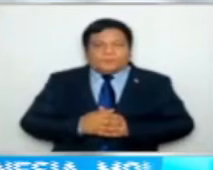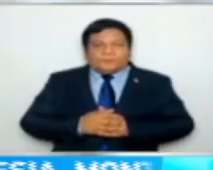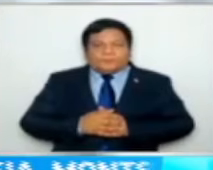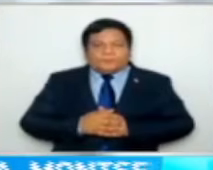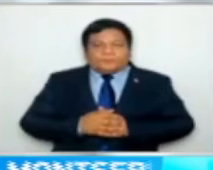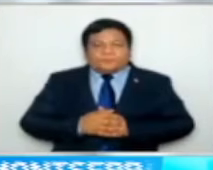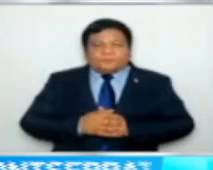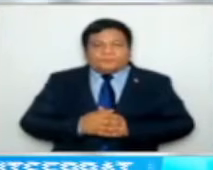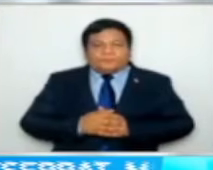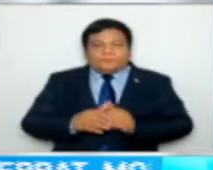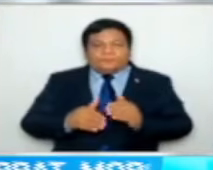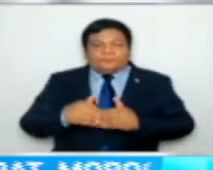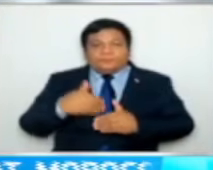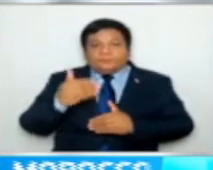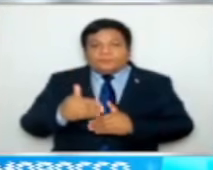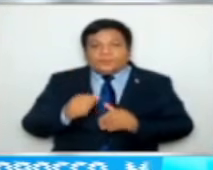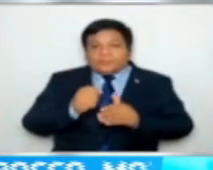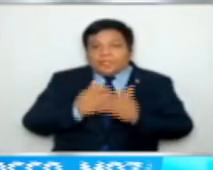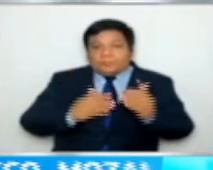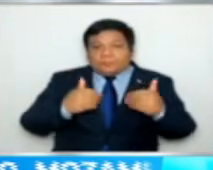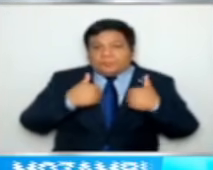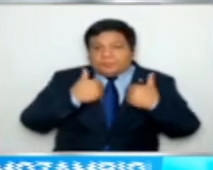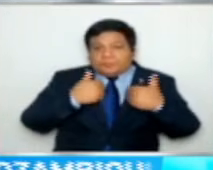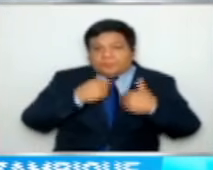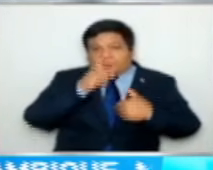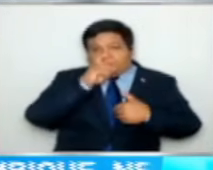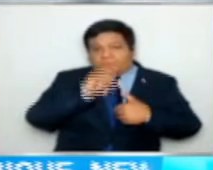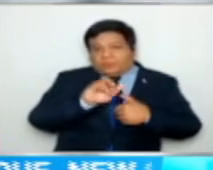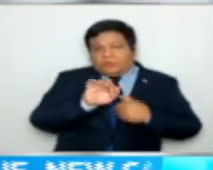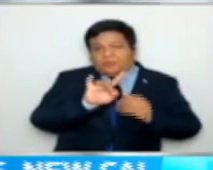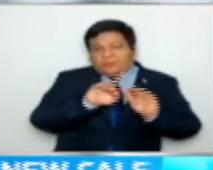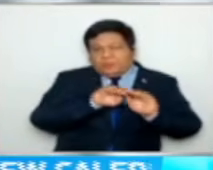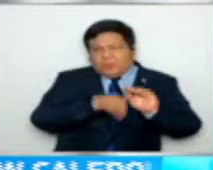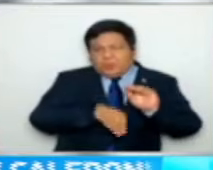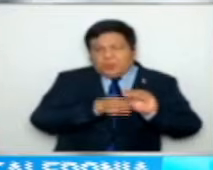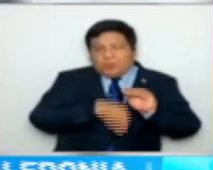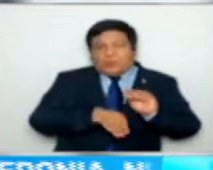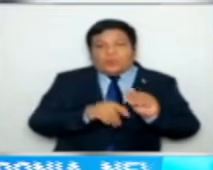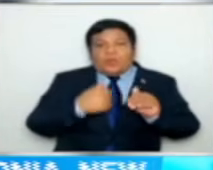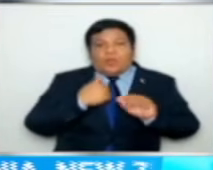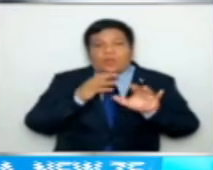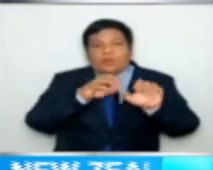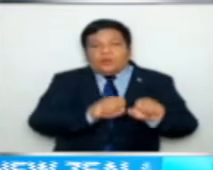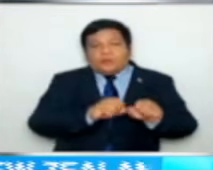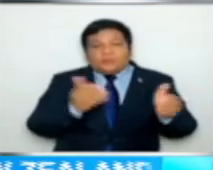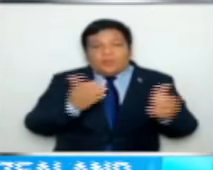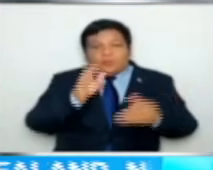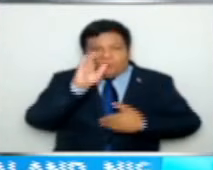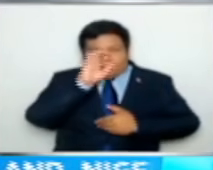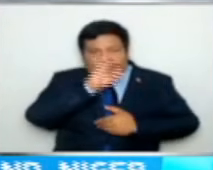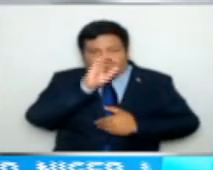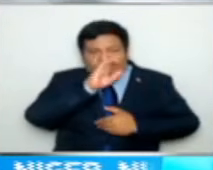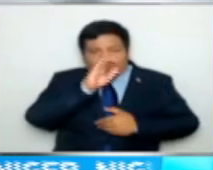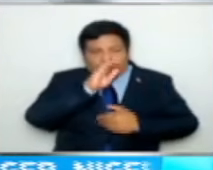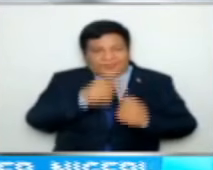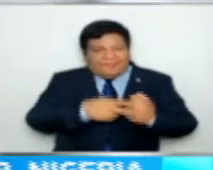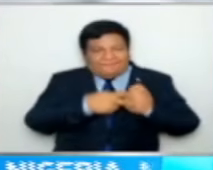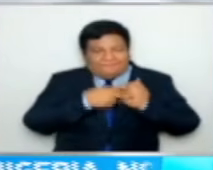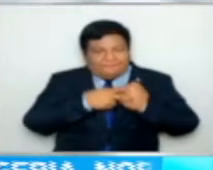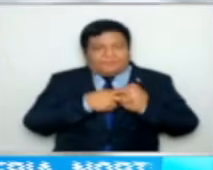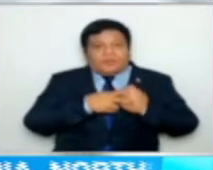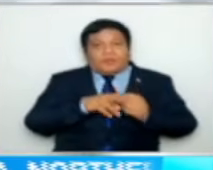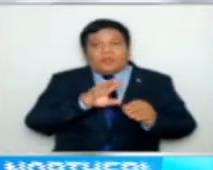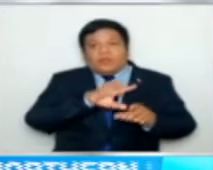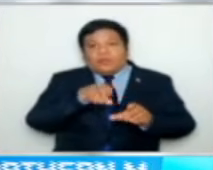Ilang minor de edad ang nasagip sa dalawang magkahiwalay na operasyon kontra droga sa Cebu City. Kabilang sa mga na-rescue ang isang bata na